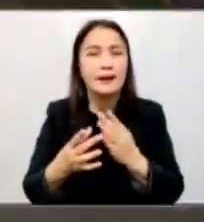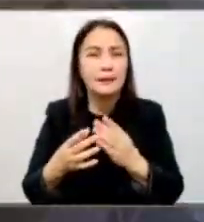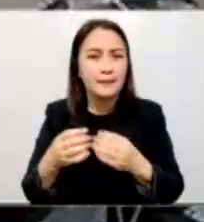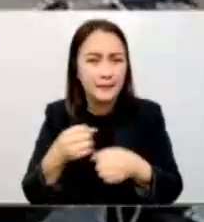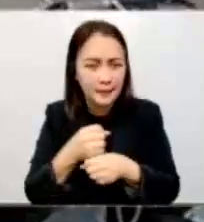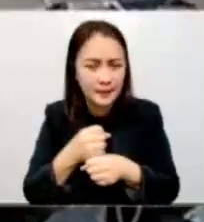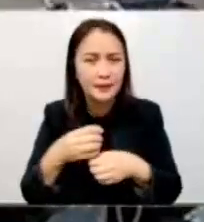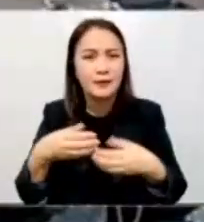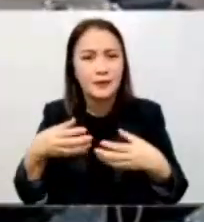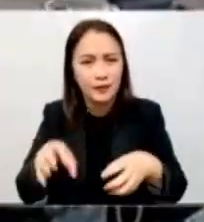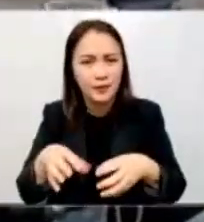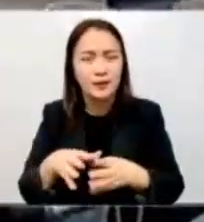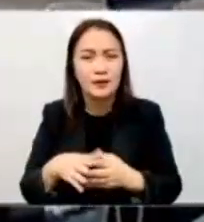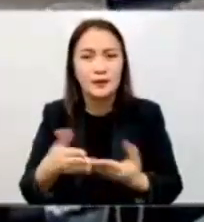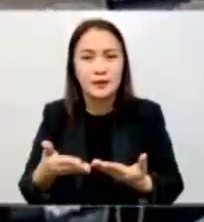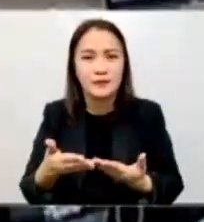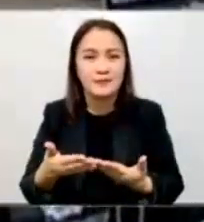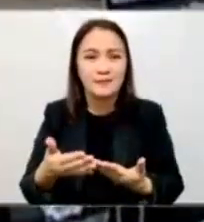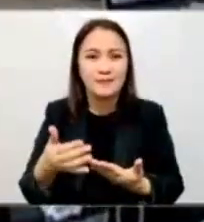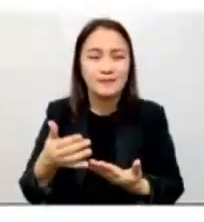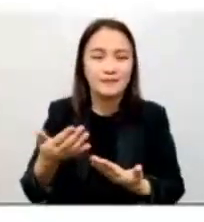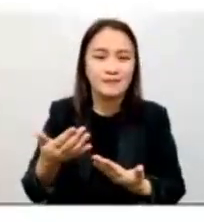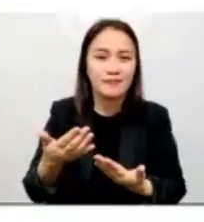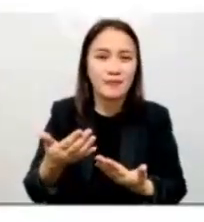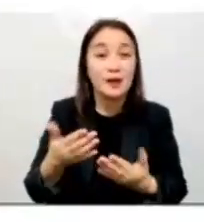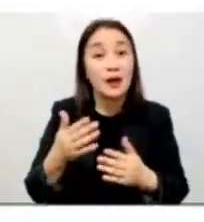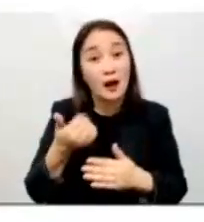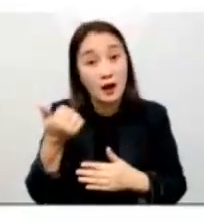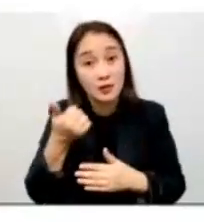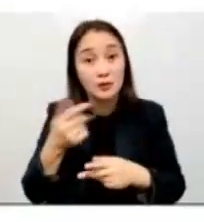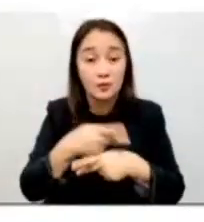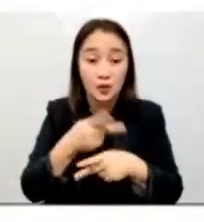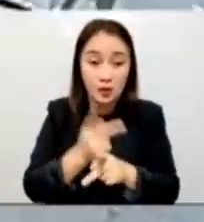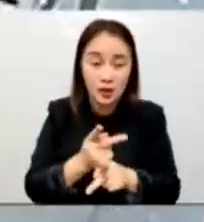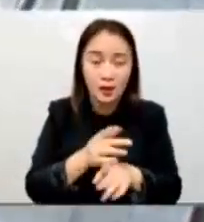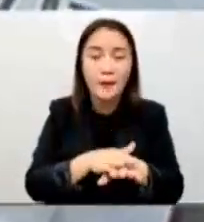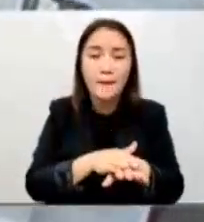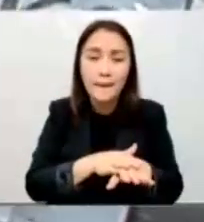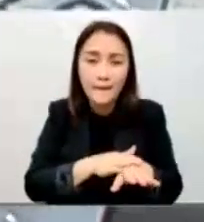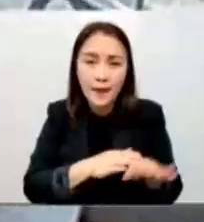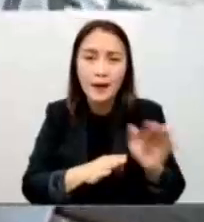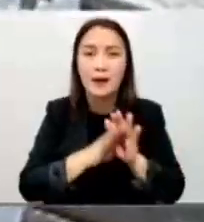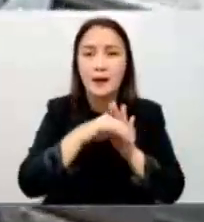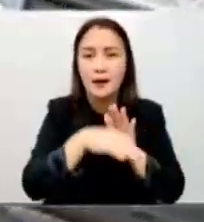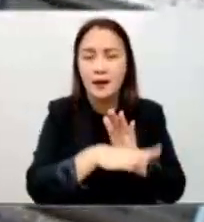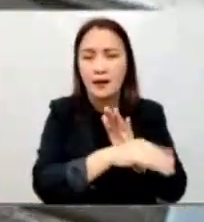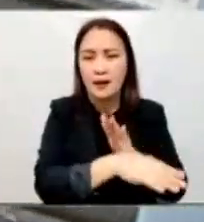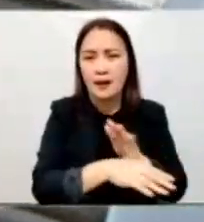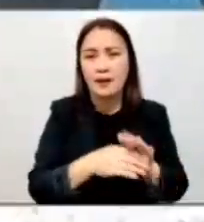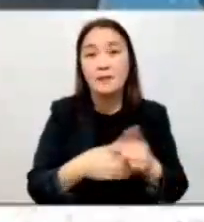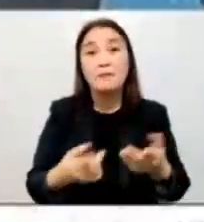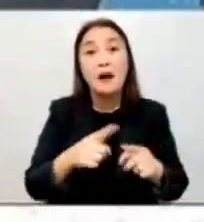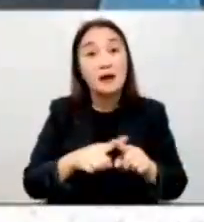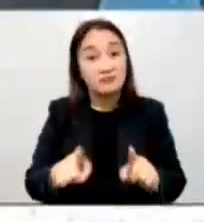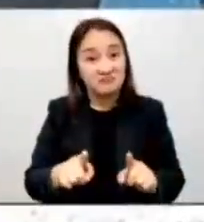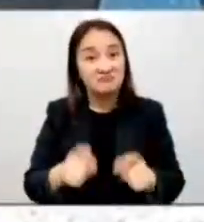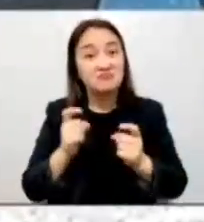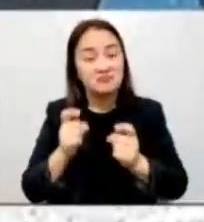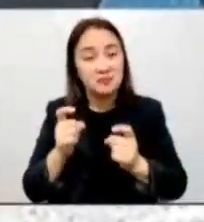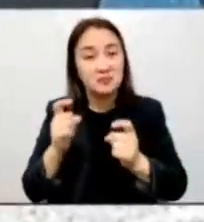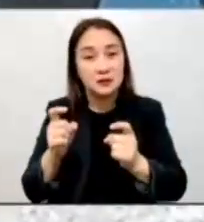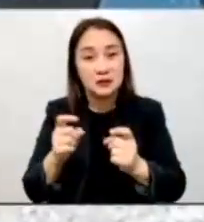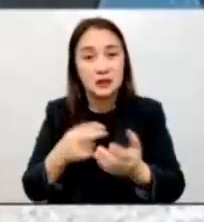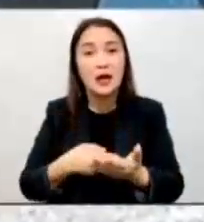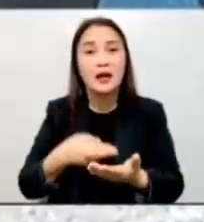beverages. Kung may ilang produktong mabagal ang pagtaas, nakita naman ng PSA na mabilis ang inflation sa bigas. Halos 2 piso